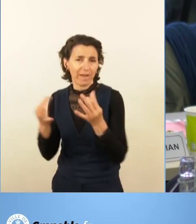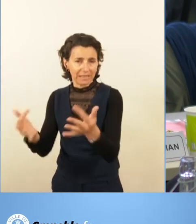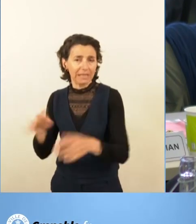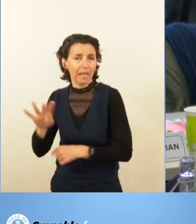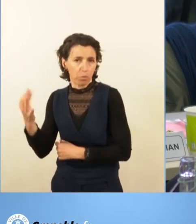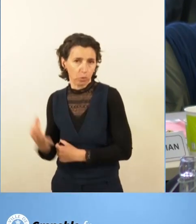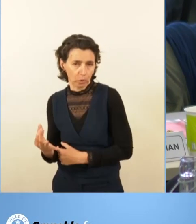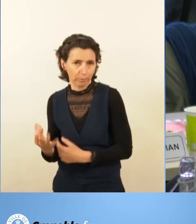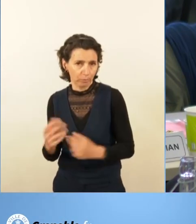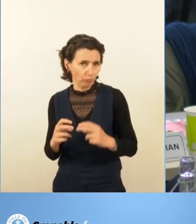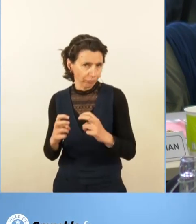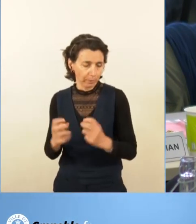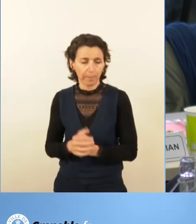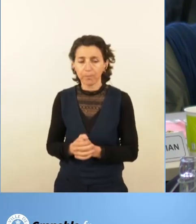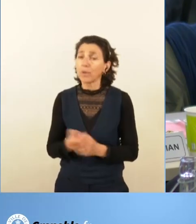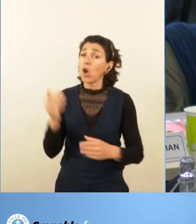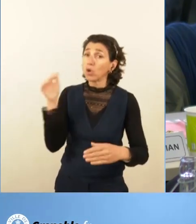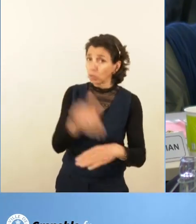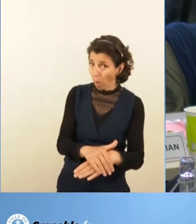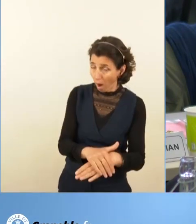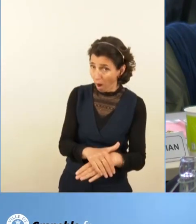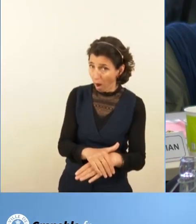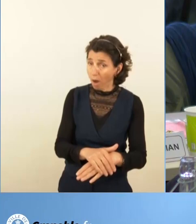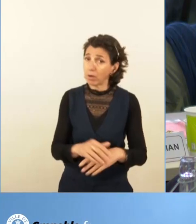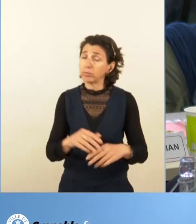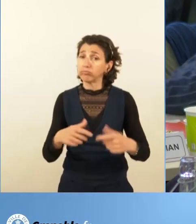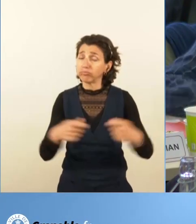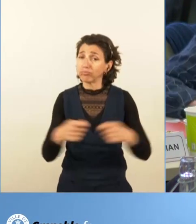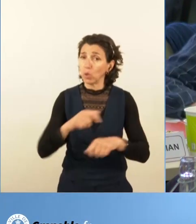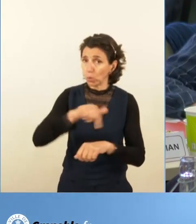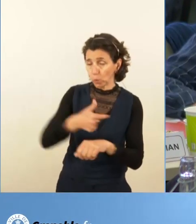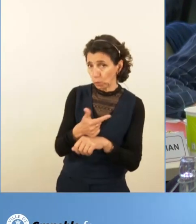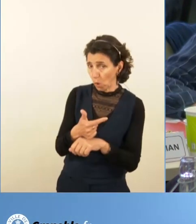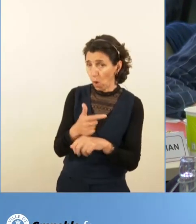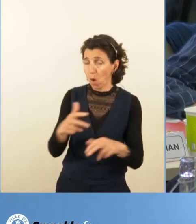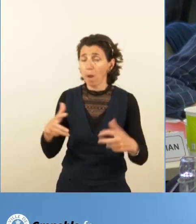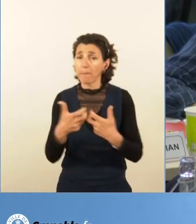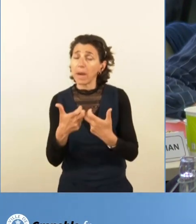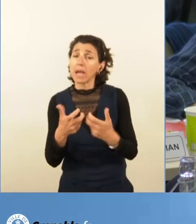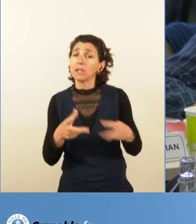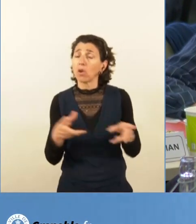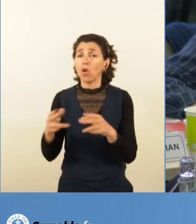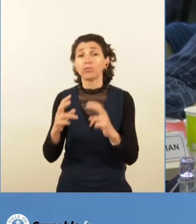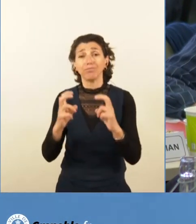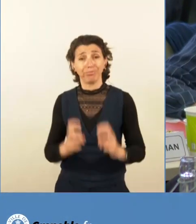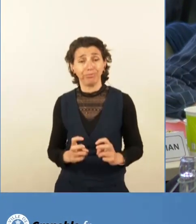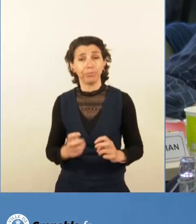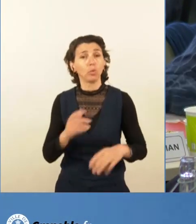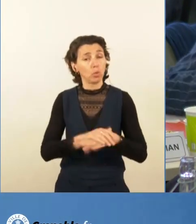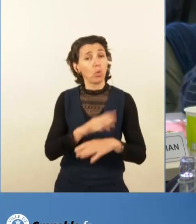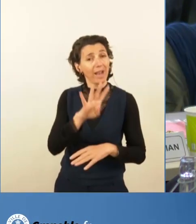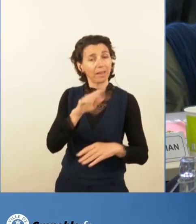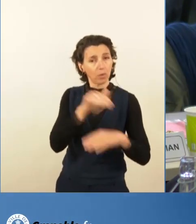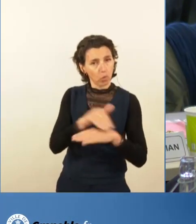voit son coup de séance le coup de séance qui baisse pour les fréquentations 3-4 soir et ce coût pour un soir et de 18